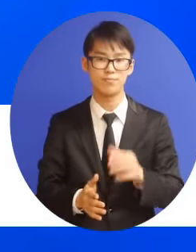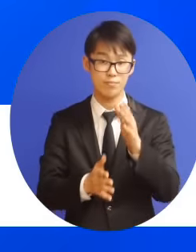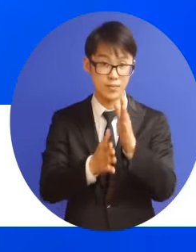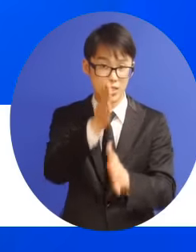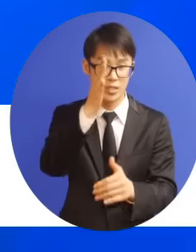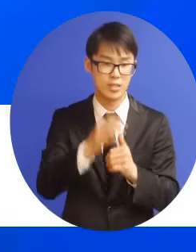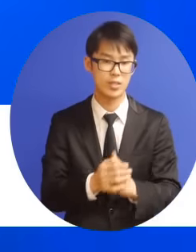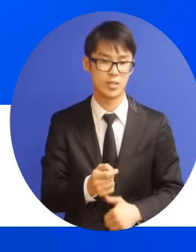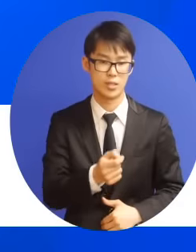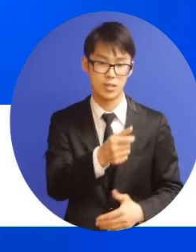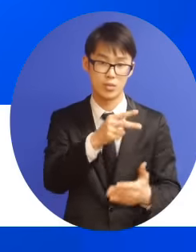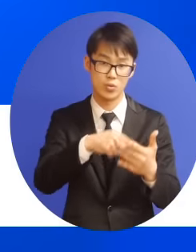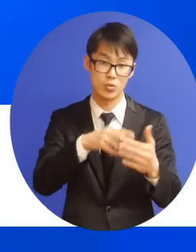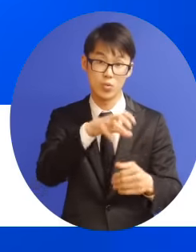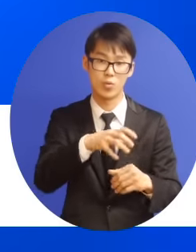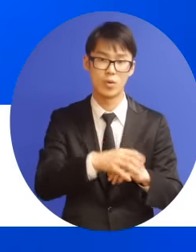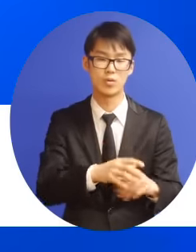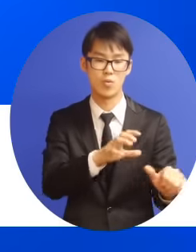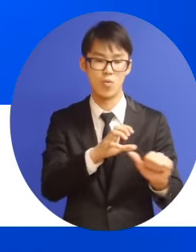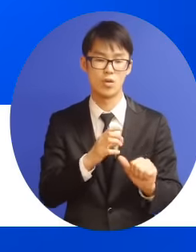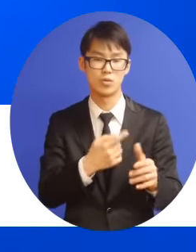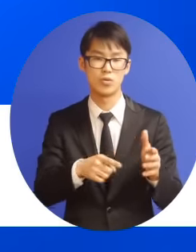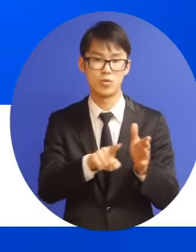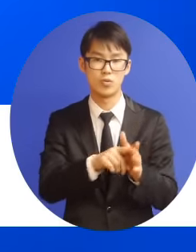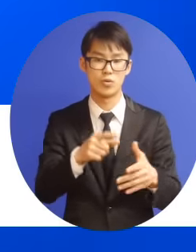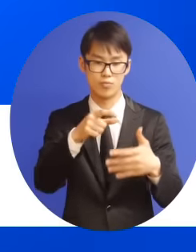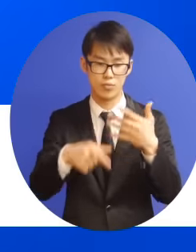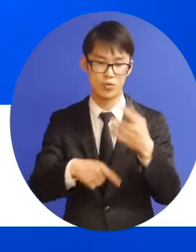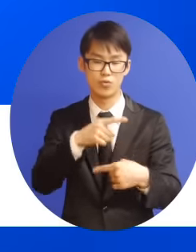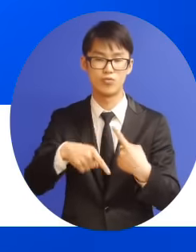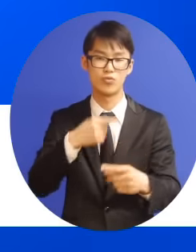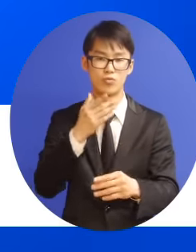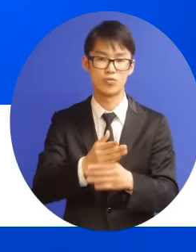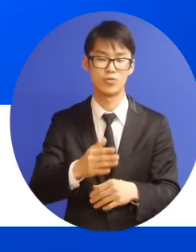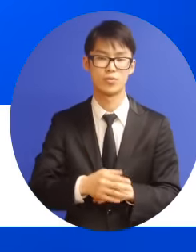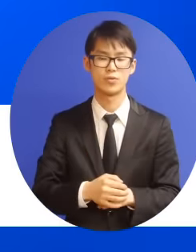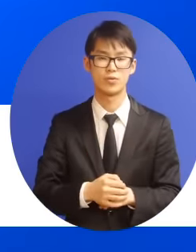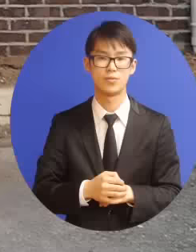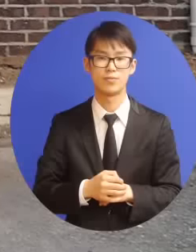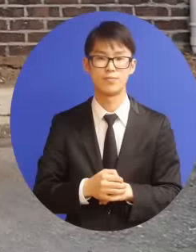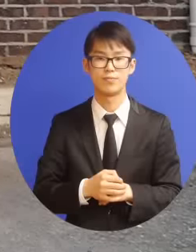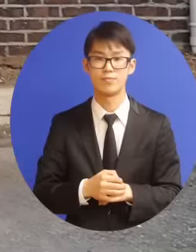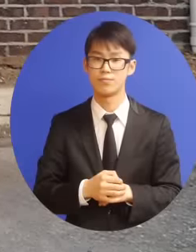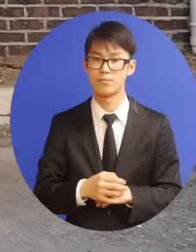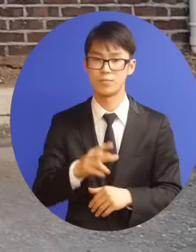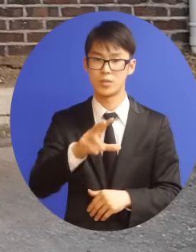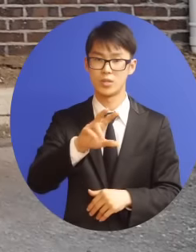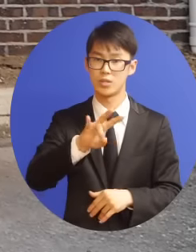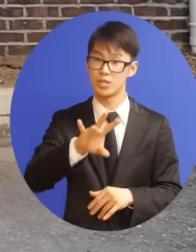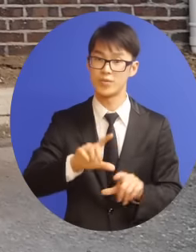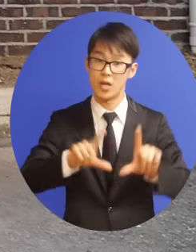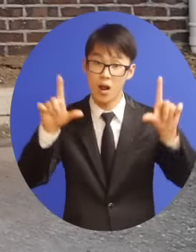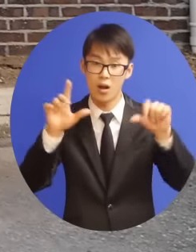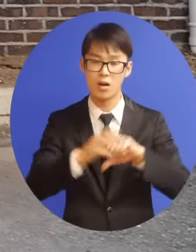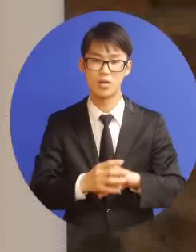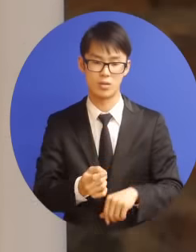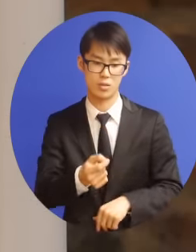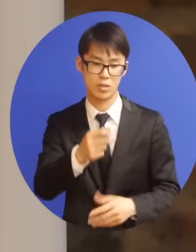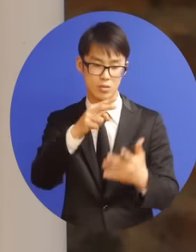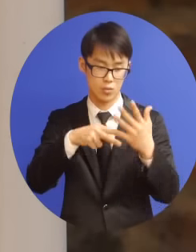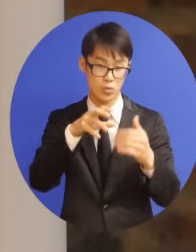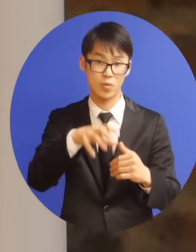공주시 반포면 작은 도서관에서 도서관 활성화를 위한 프로그램이 운영되고 있습니다. 지난 24일 반포면